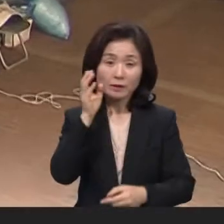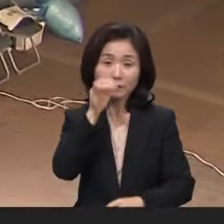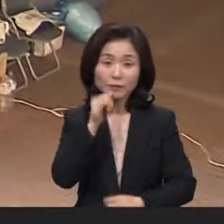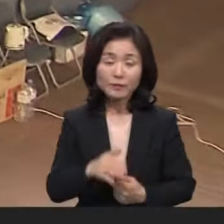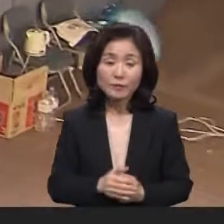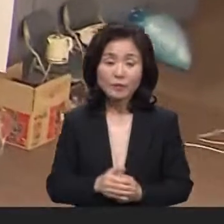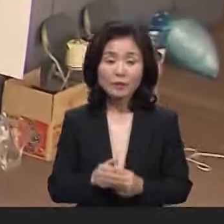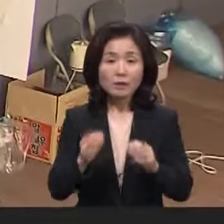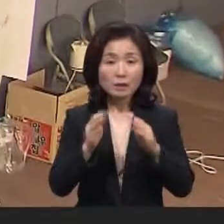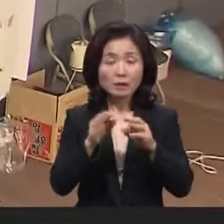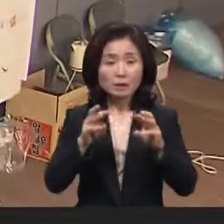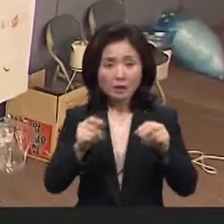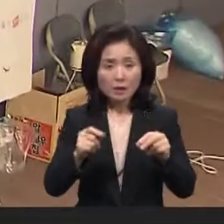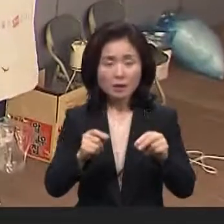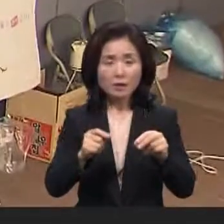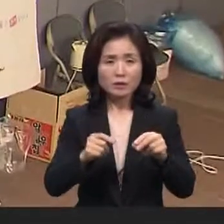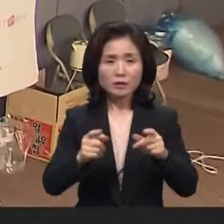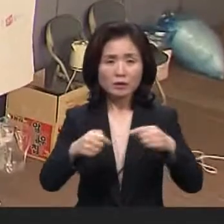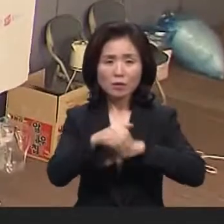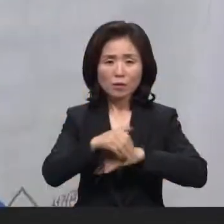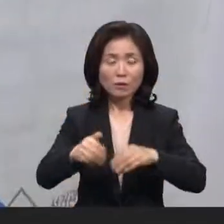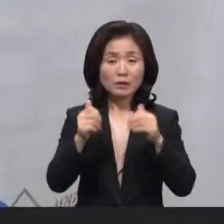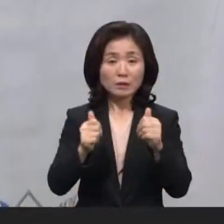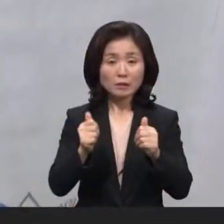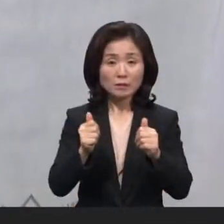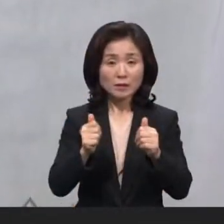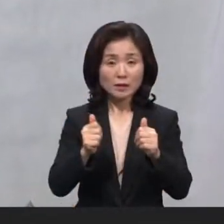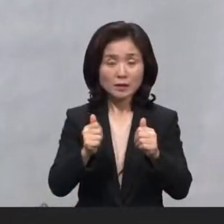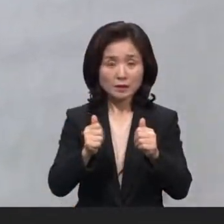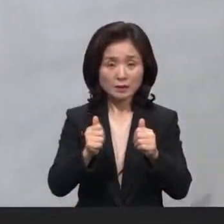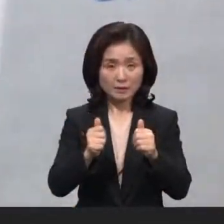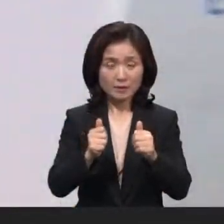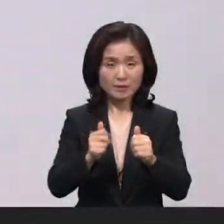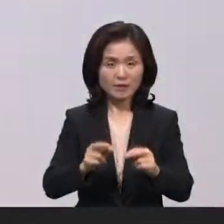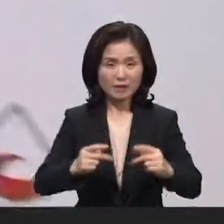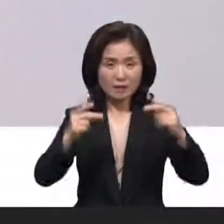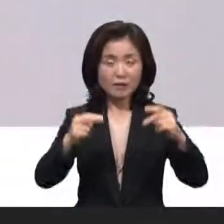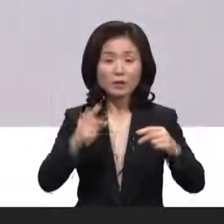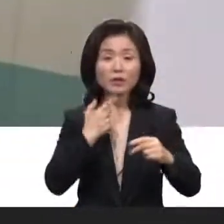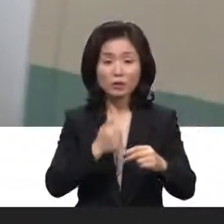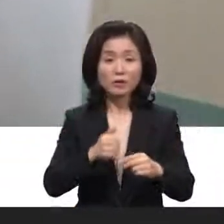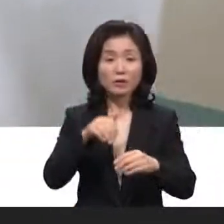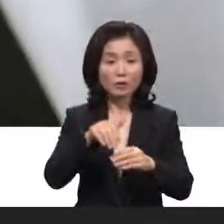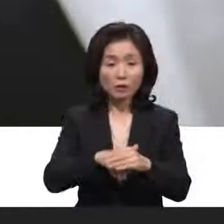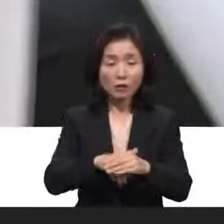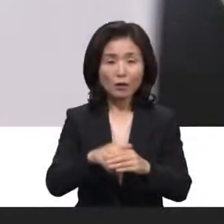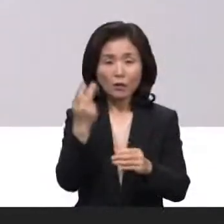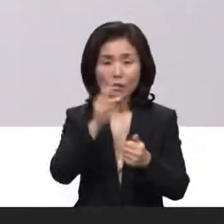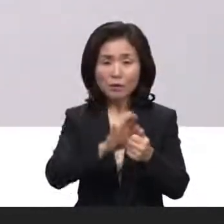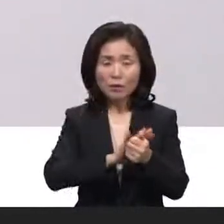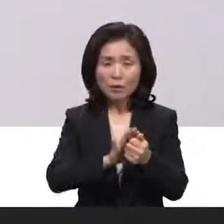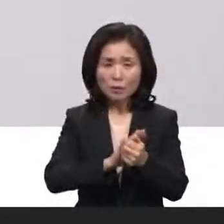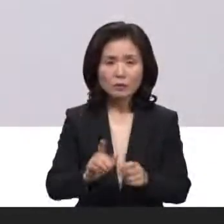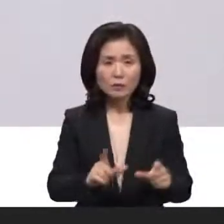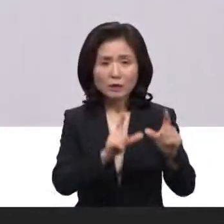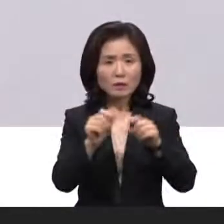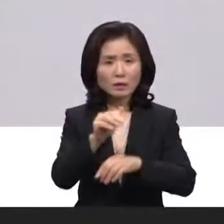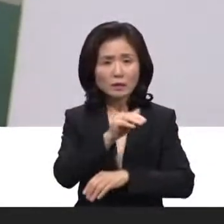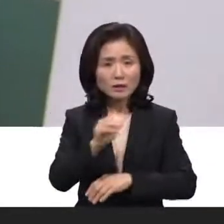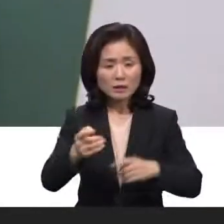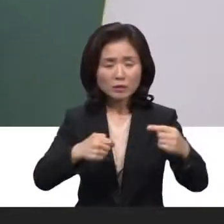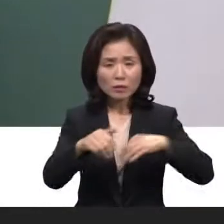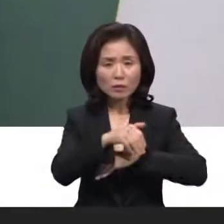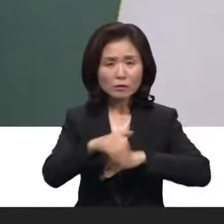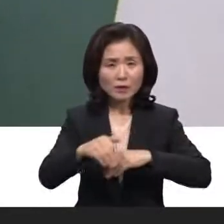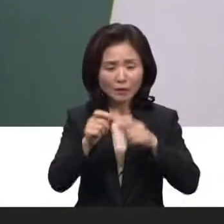부동산과 정권 심판 이 쟁점이 된 선거 이다보니 돌 공과 교육 등 삶의 질과 직결된 정책 자체가 새